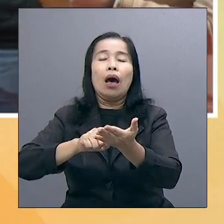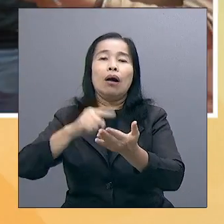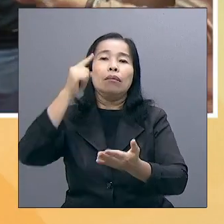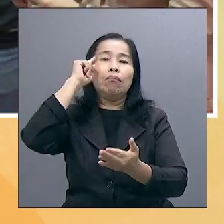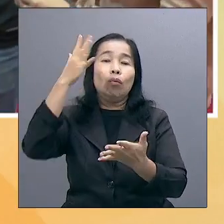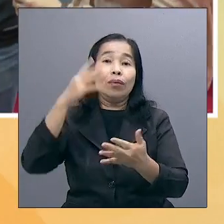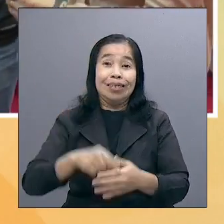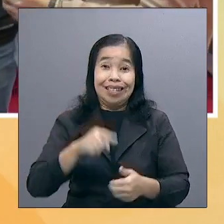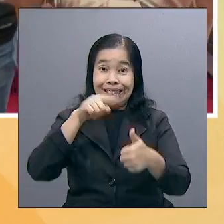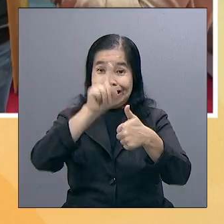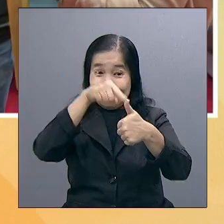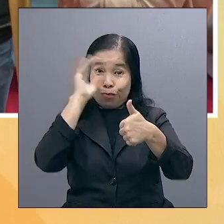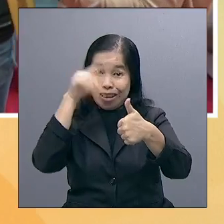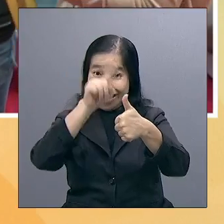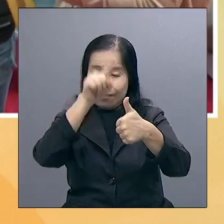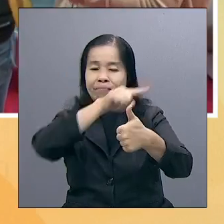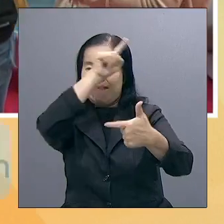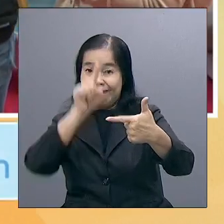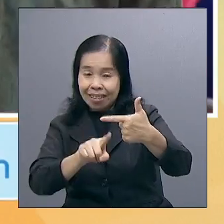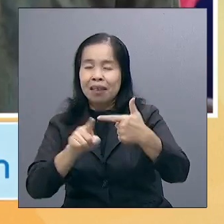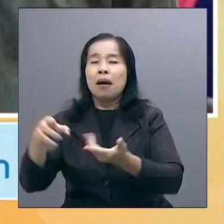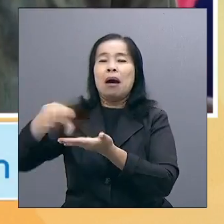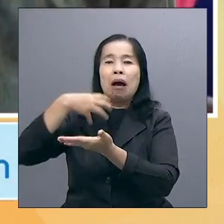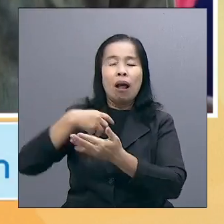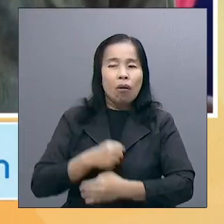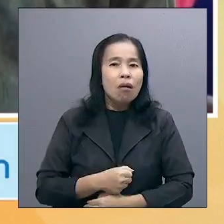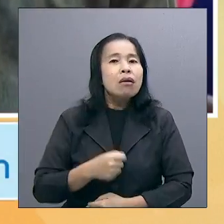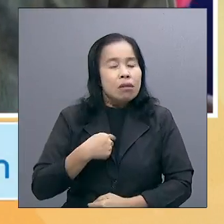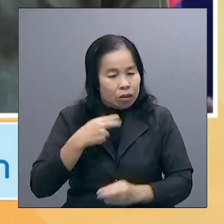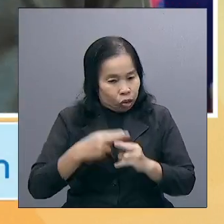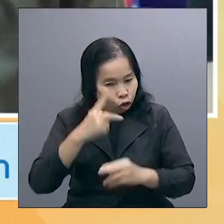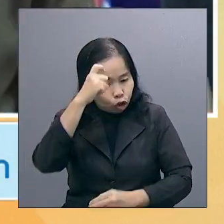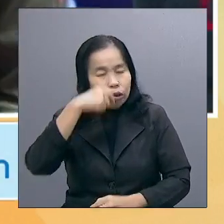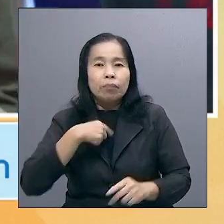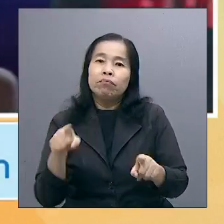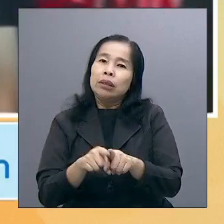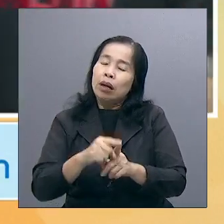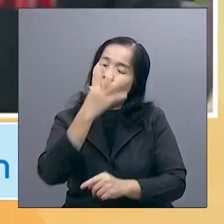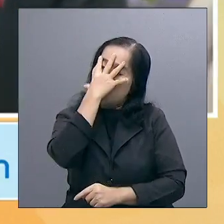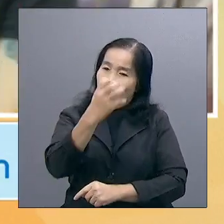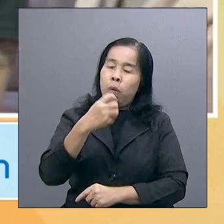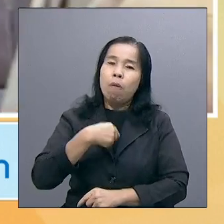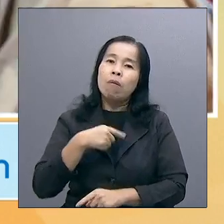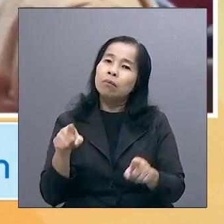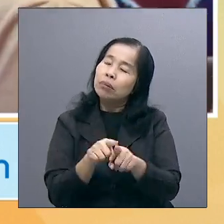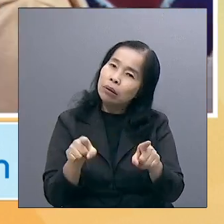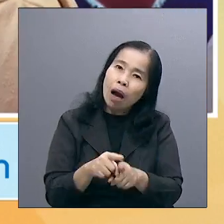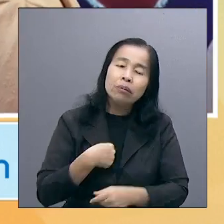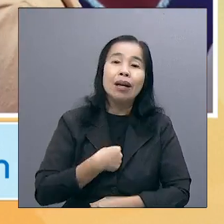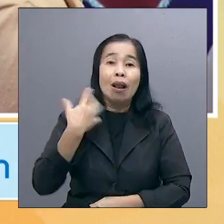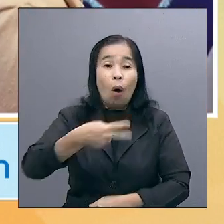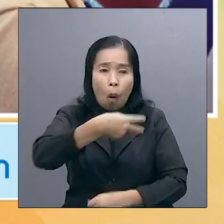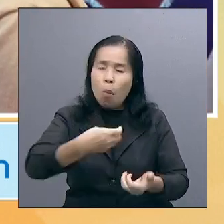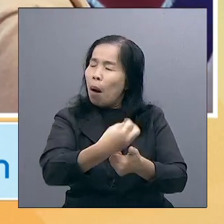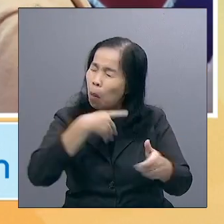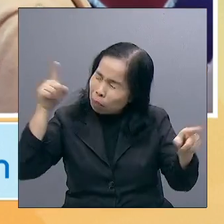กคนนึ ชอวคุณกัเขาเล่าใหกทขาวฟังคะเขาบอกวเขาเป็ผู้สายหายเหมือนกันเลยและเขากมการโสตขอความแบดนี้เตือน